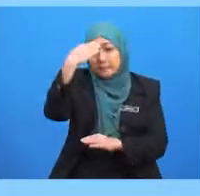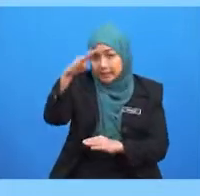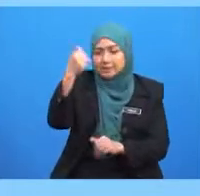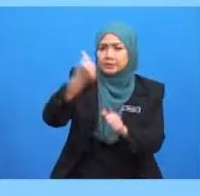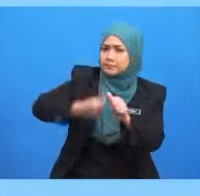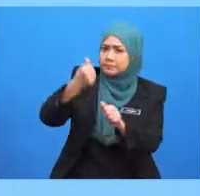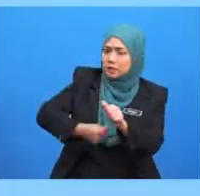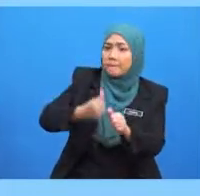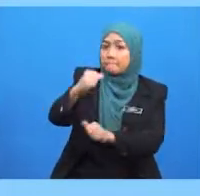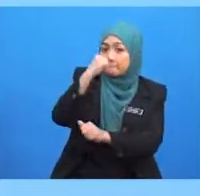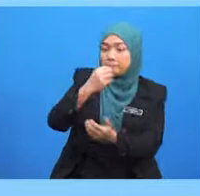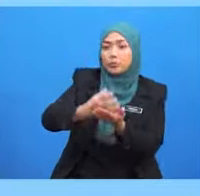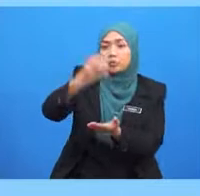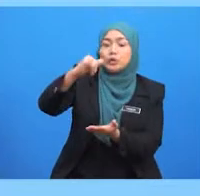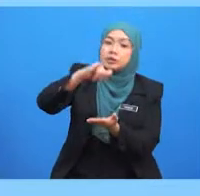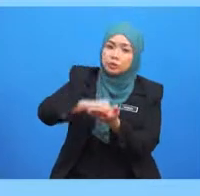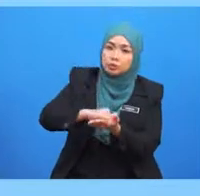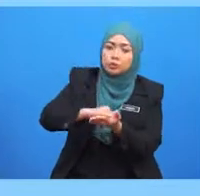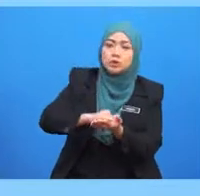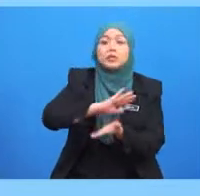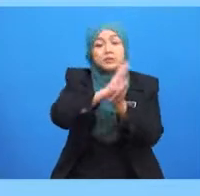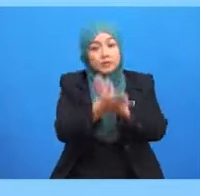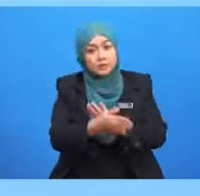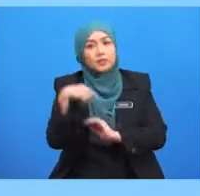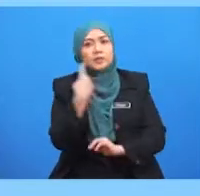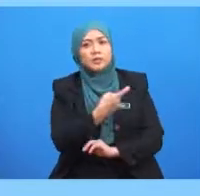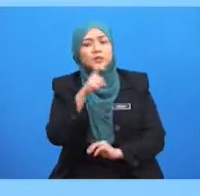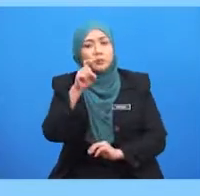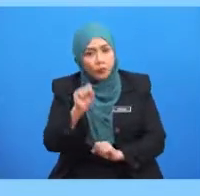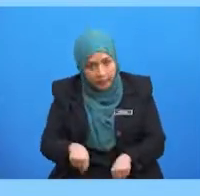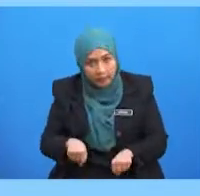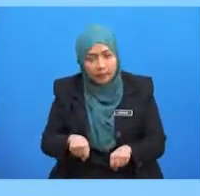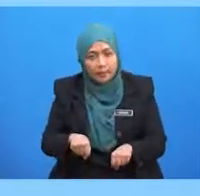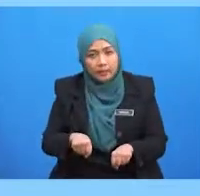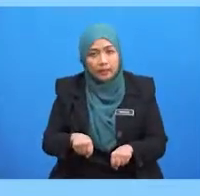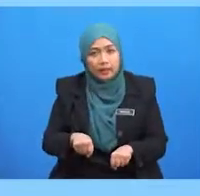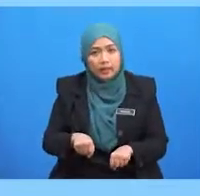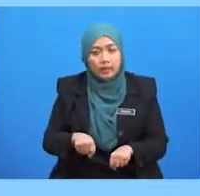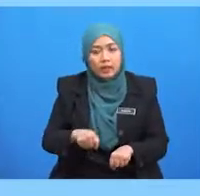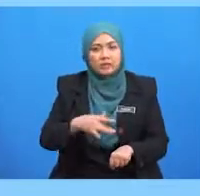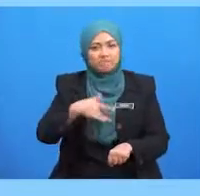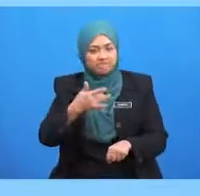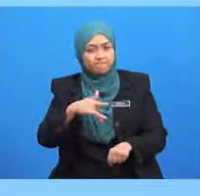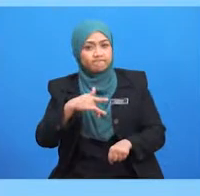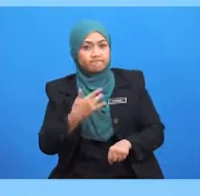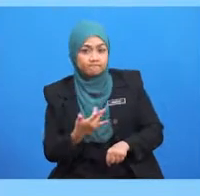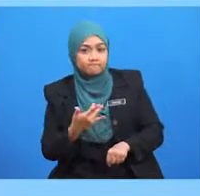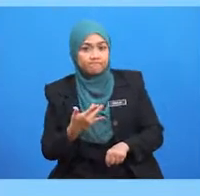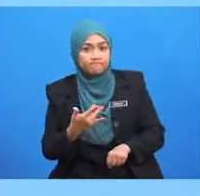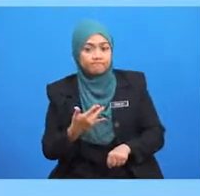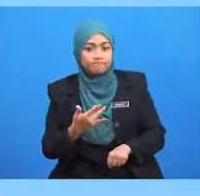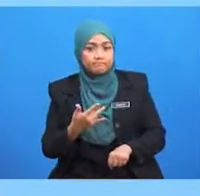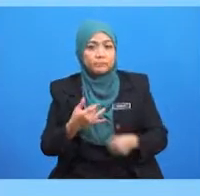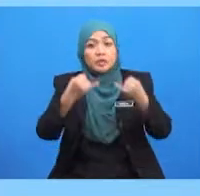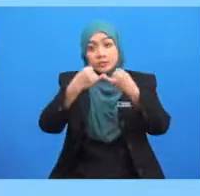minuman botol itu make the anggapkan memberat bagi setiap jenis minuman adalah